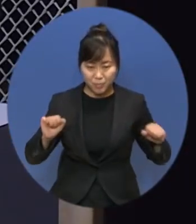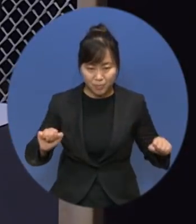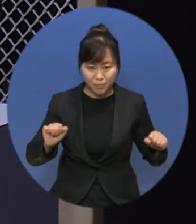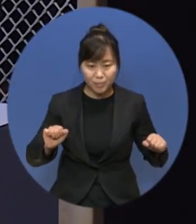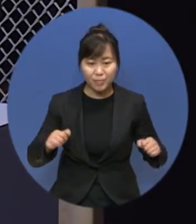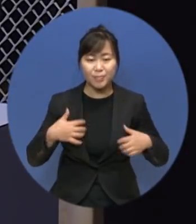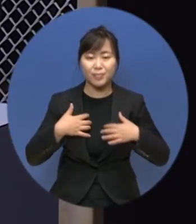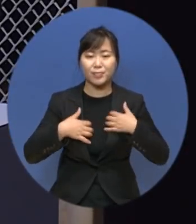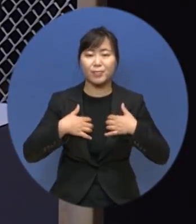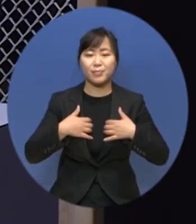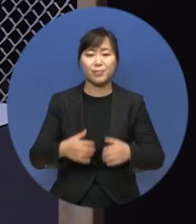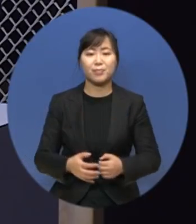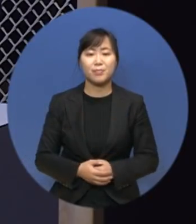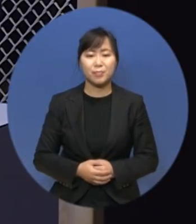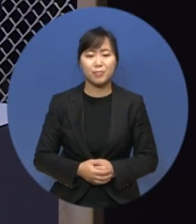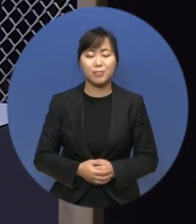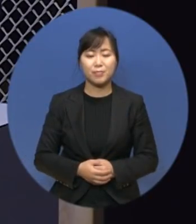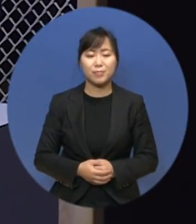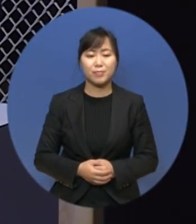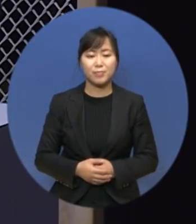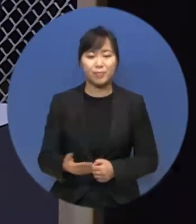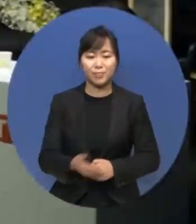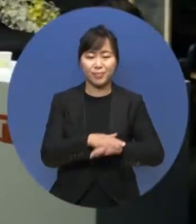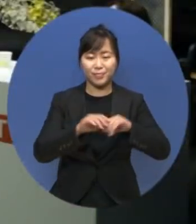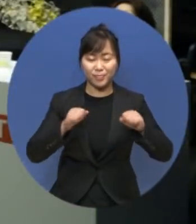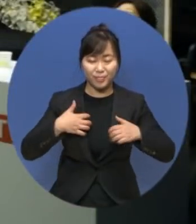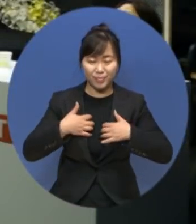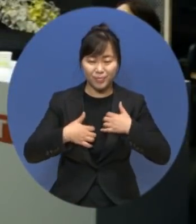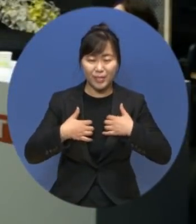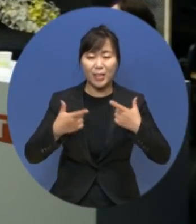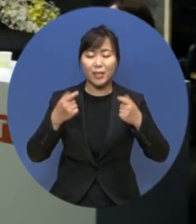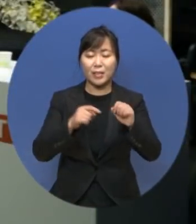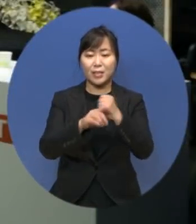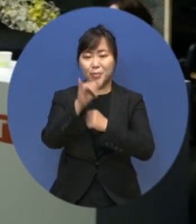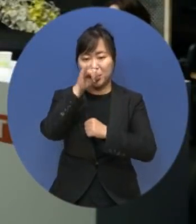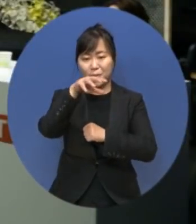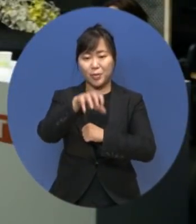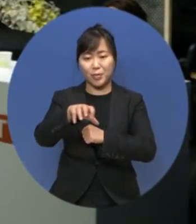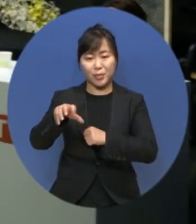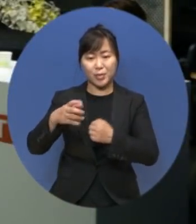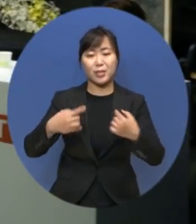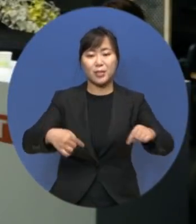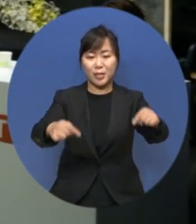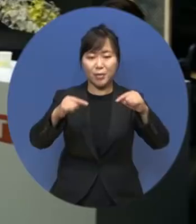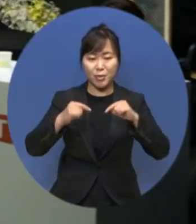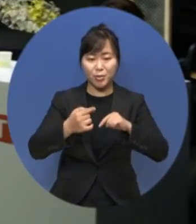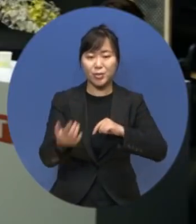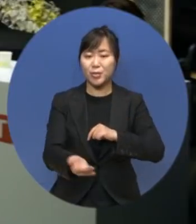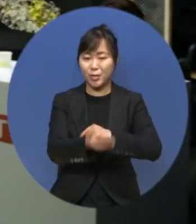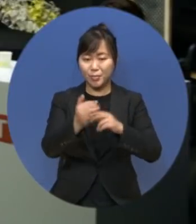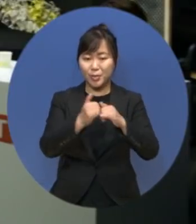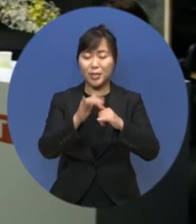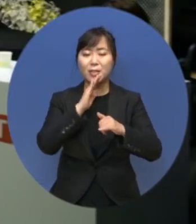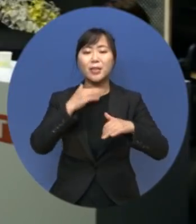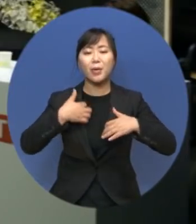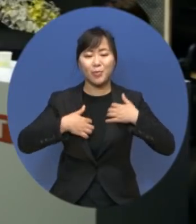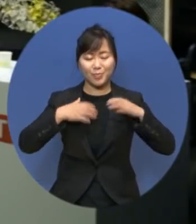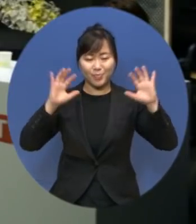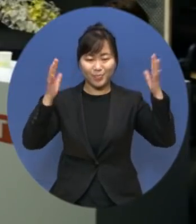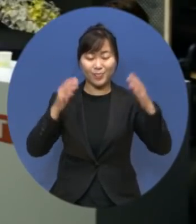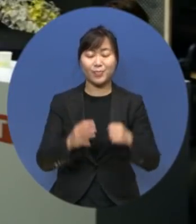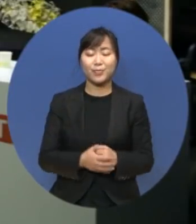안녕하세요. 반갑습니다. 네, 여러분 반갑습니다. 반갑습니다. 네, 이렇게 의미 있는 자리에 함께 해주신 토커분들 진심으로